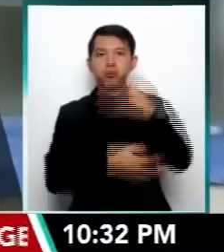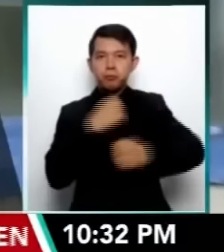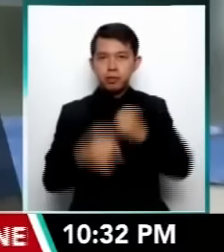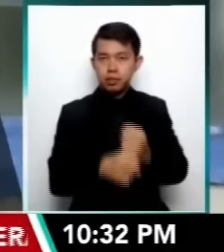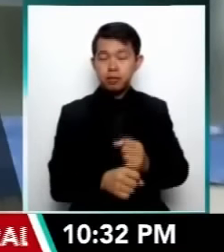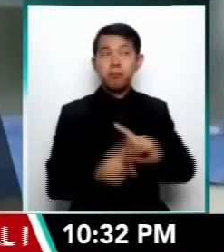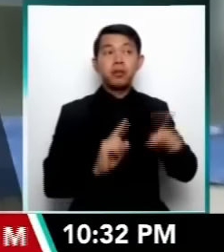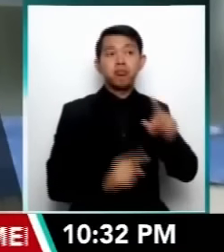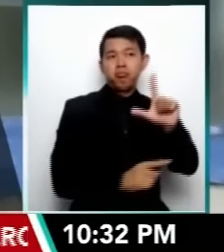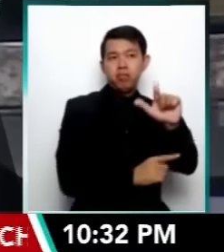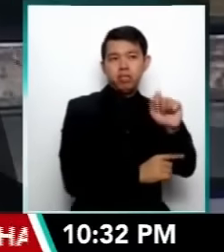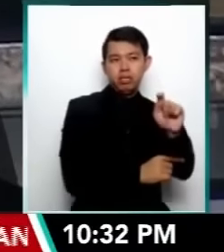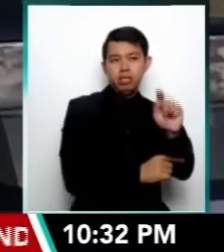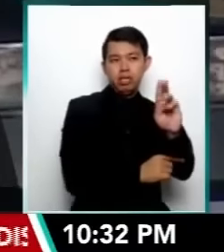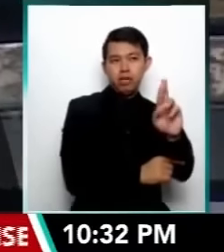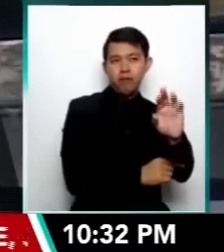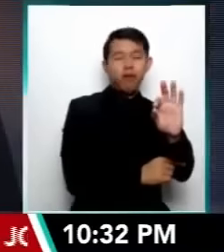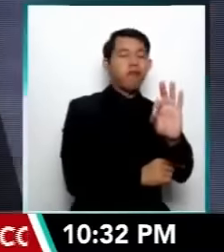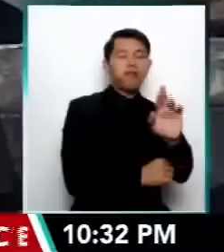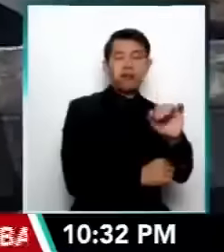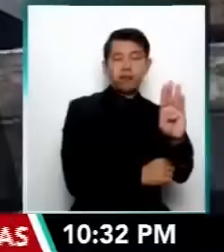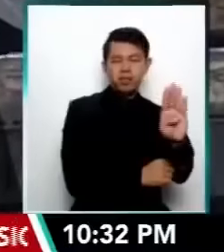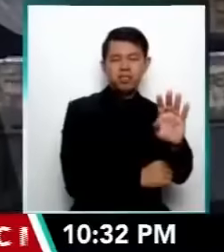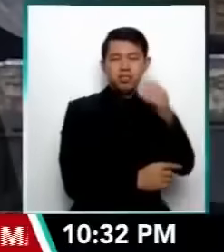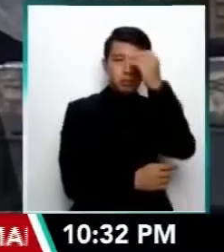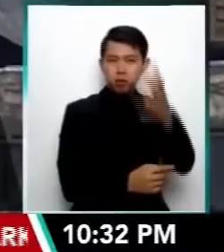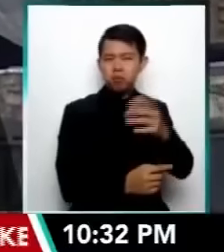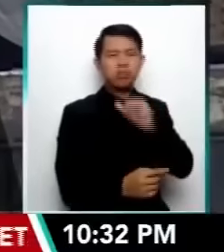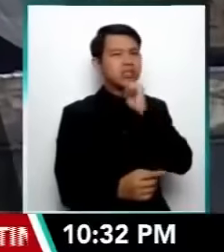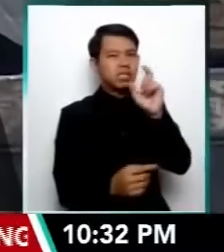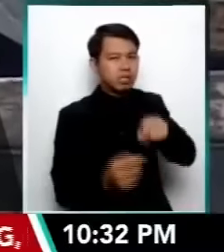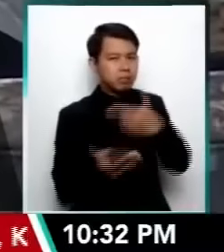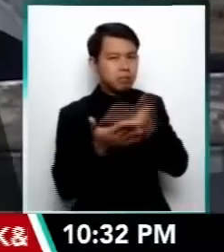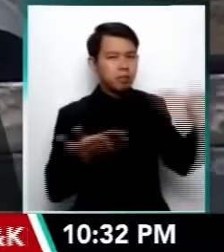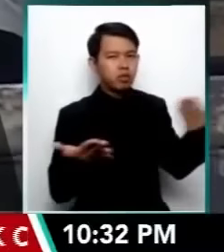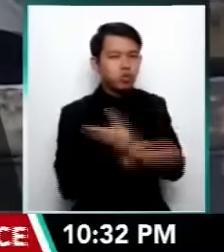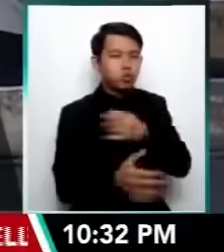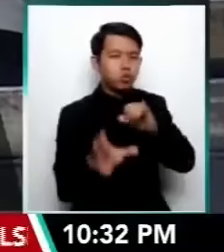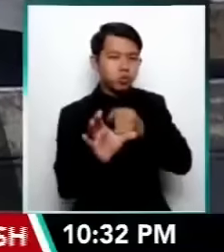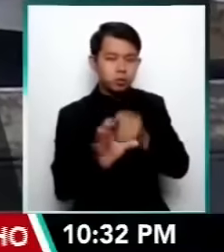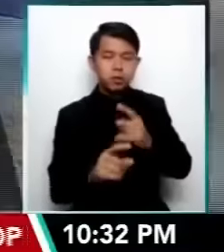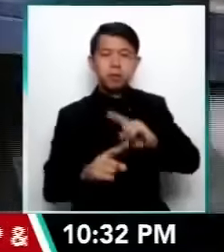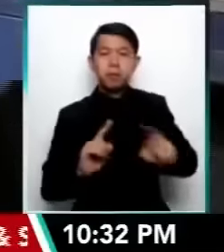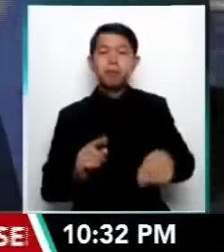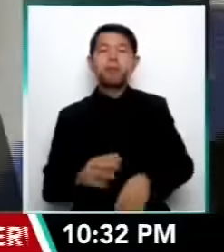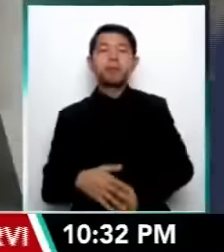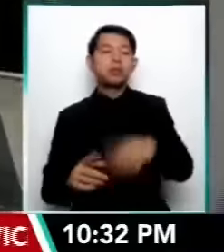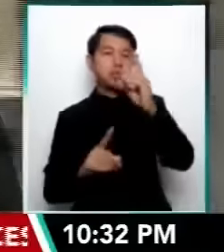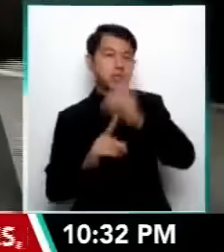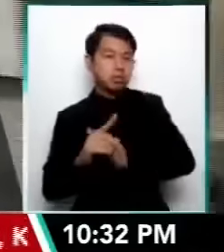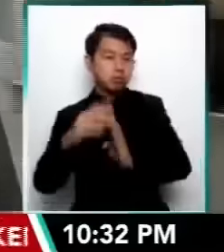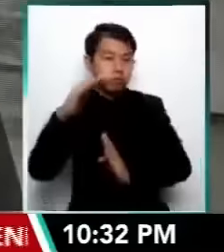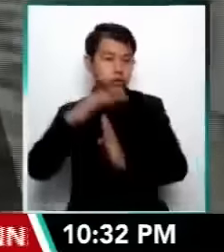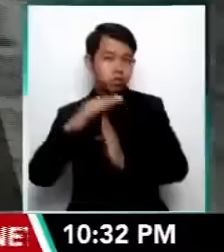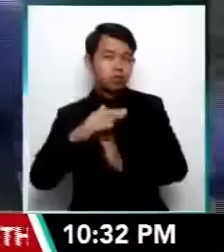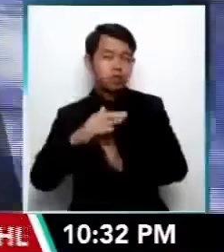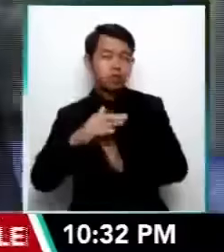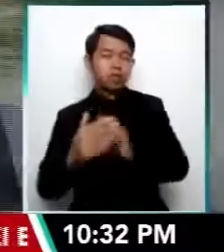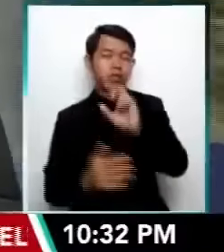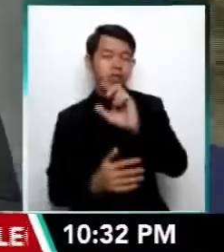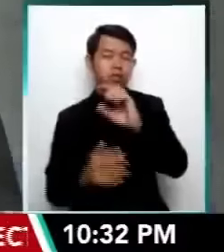kailangan bumili ng bagong unit, paniwala ng piston phase out na ang kasunod ng December 31 deadline sa paghain ng consolidation